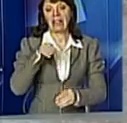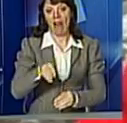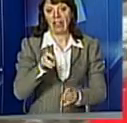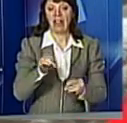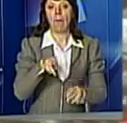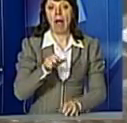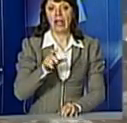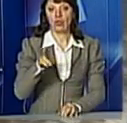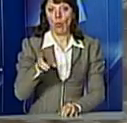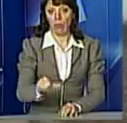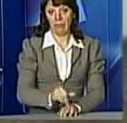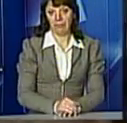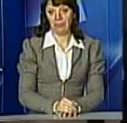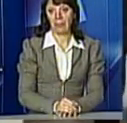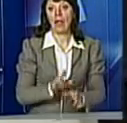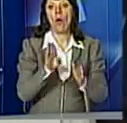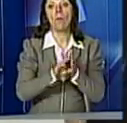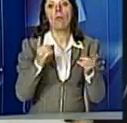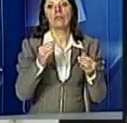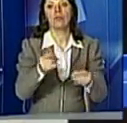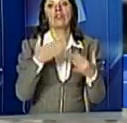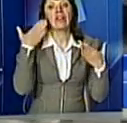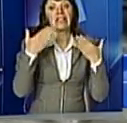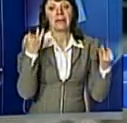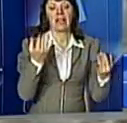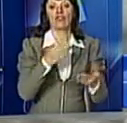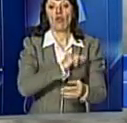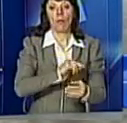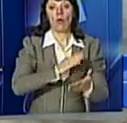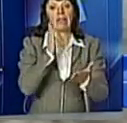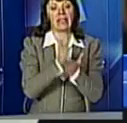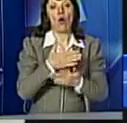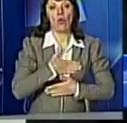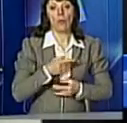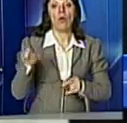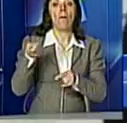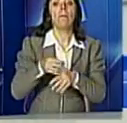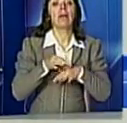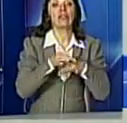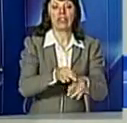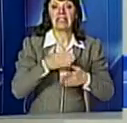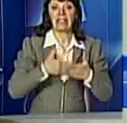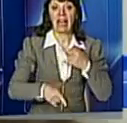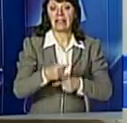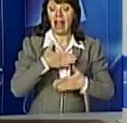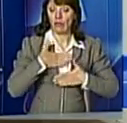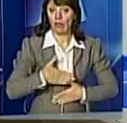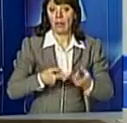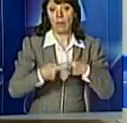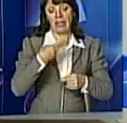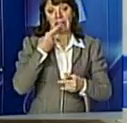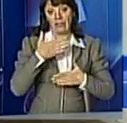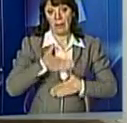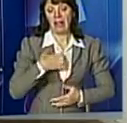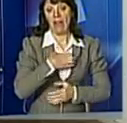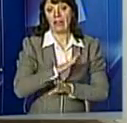Пасху будні будуть веселими і цікавими якщо робота є улюбленою і приносить задоволення повертатись до неї завжди приємно